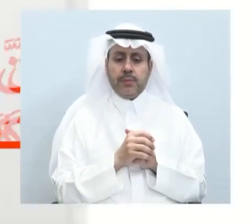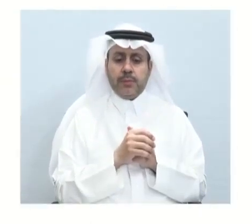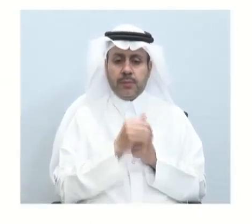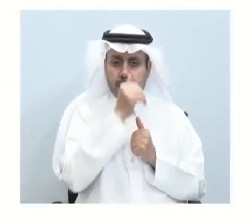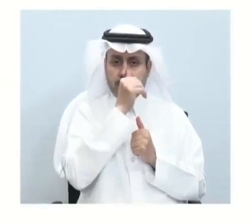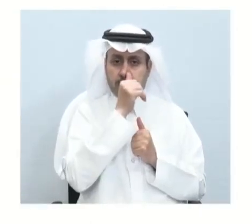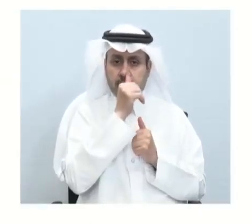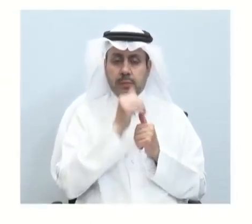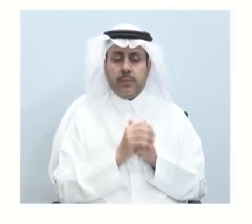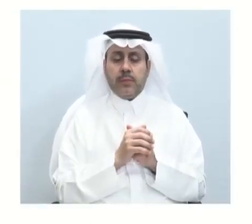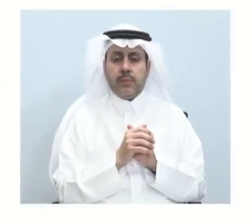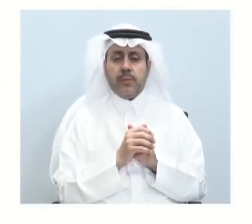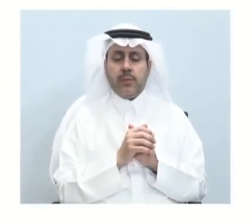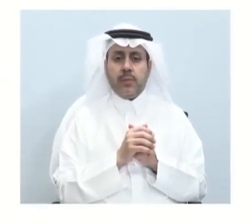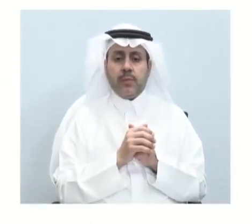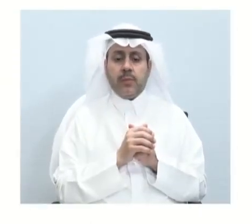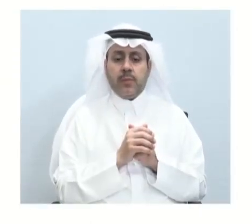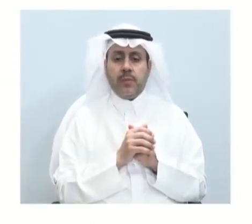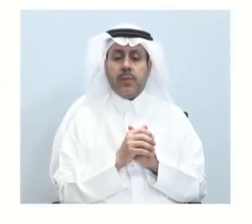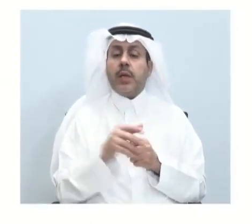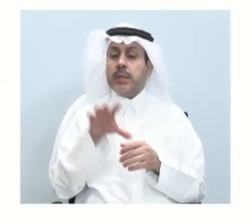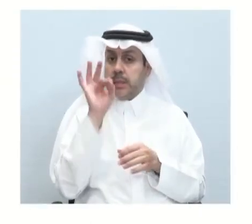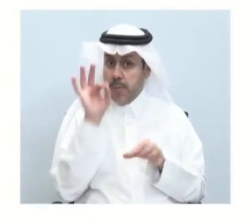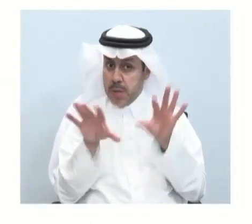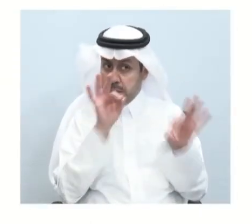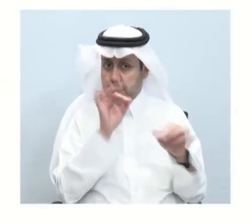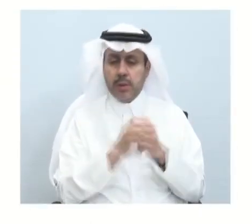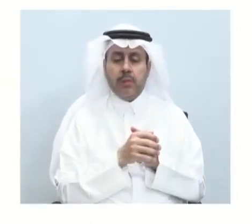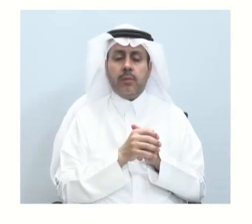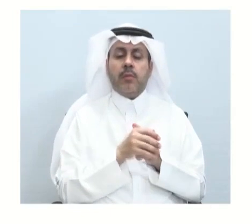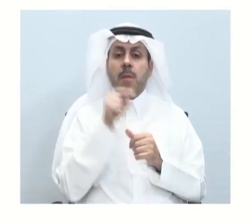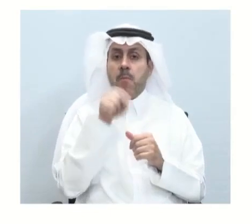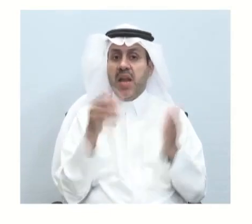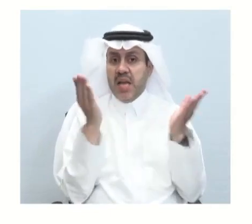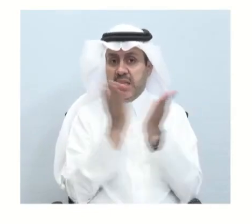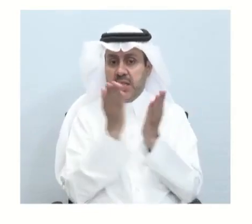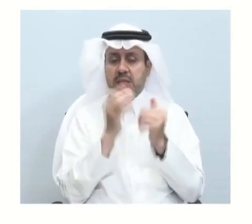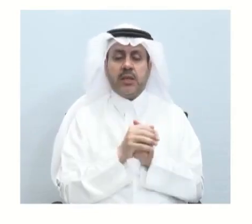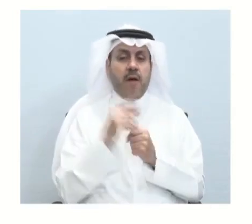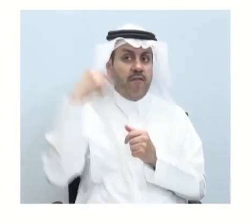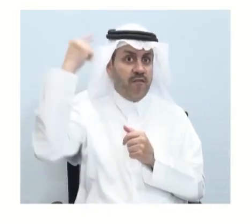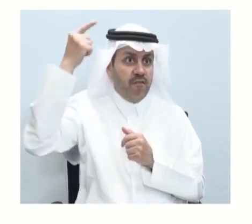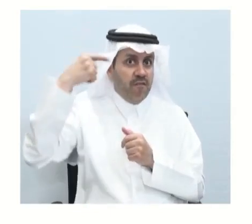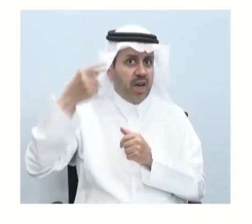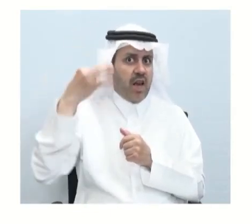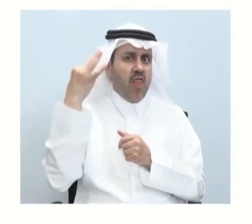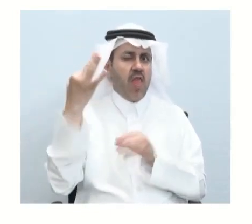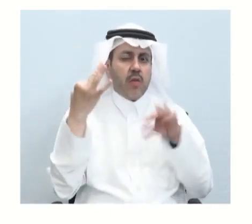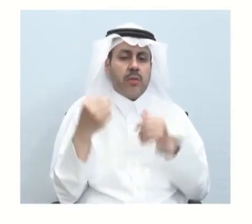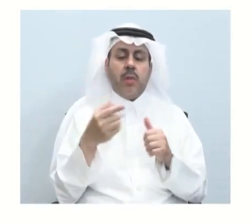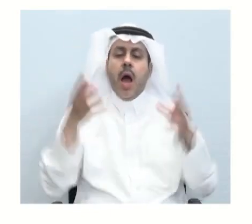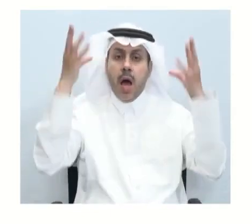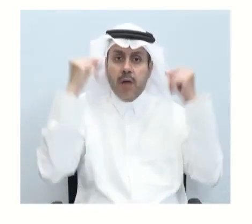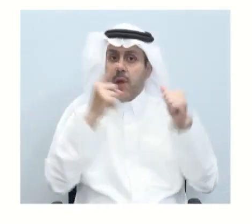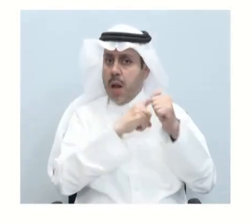وقيل لكم انكم تاتون استنباطا من خلال ما تاخذوه من الدرس فاجتهدوا بعد ان عرفنا الامر الاول والامر